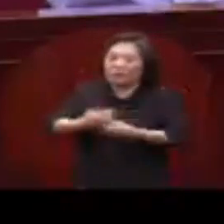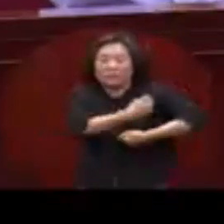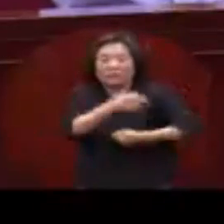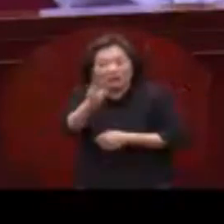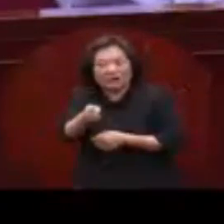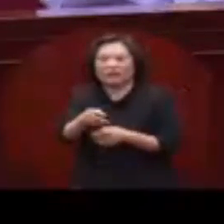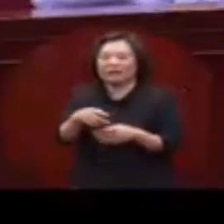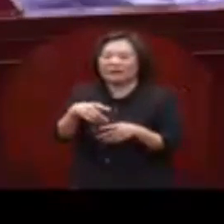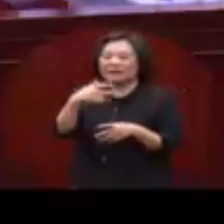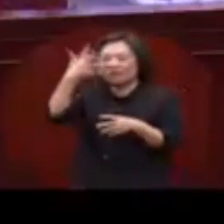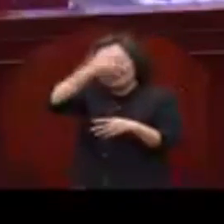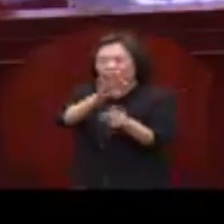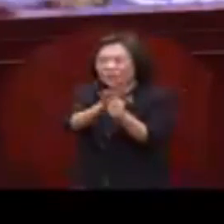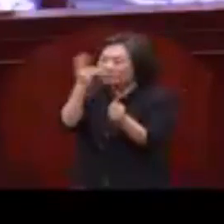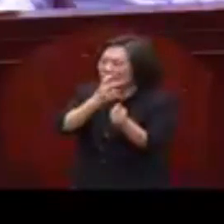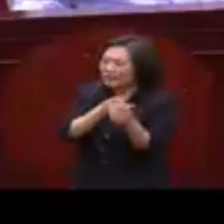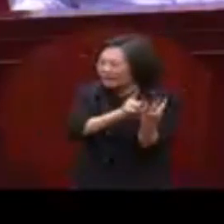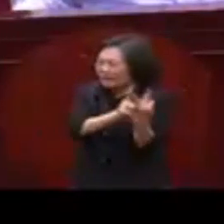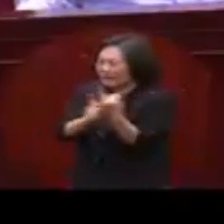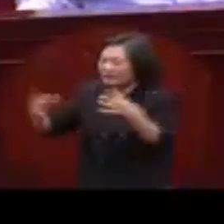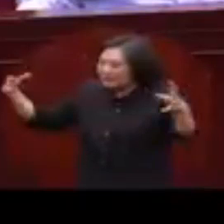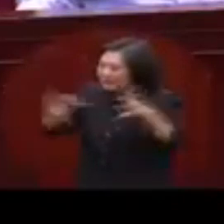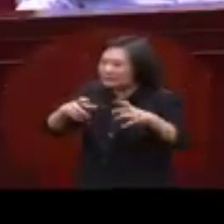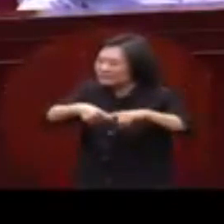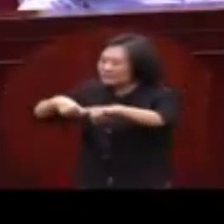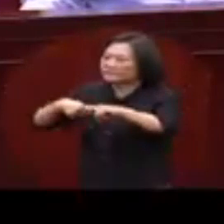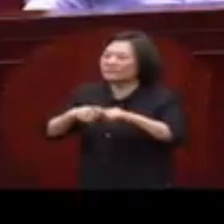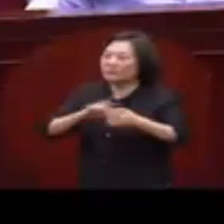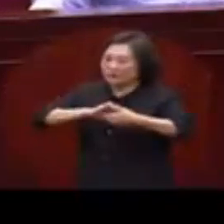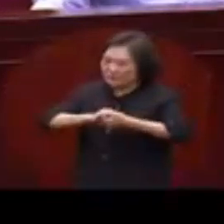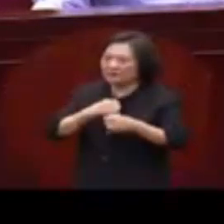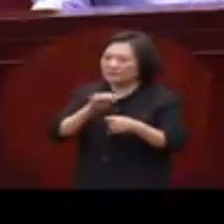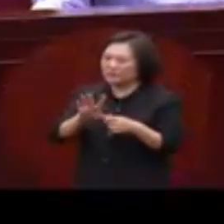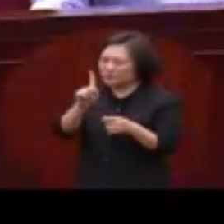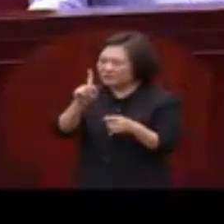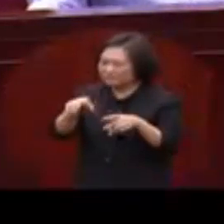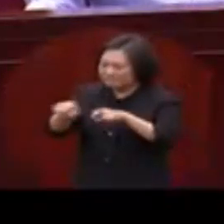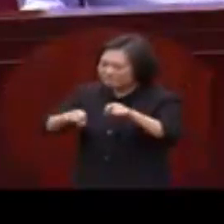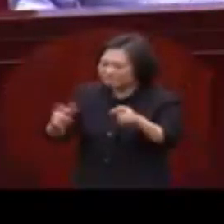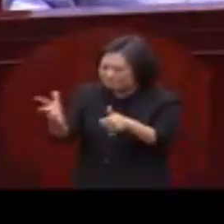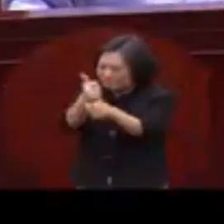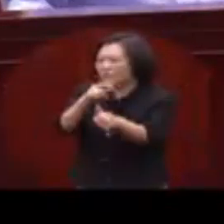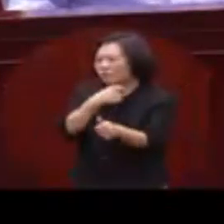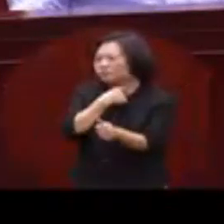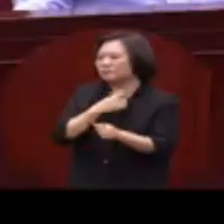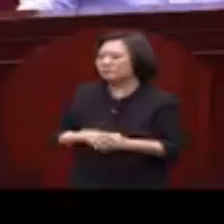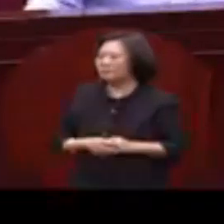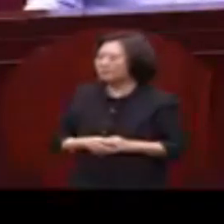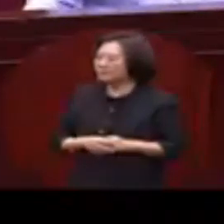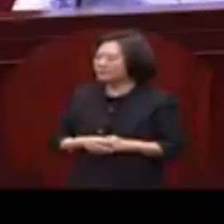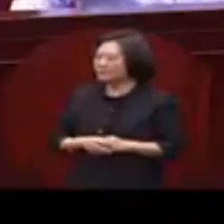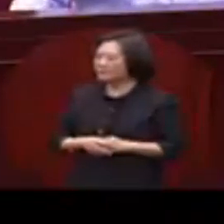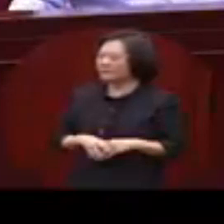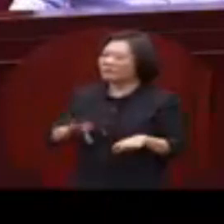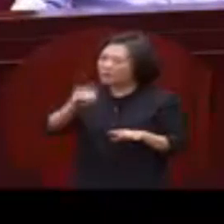照顾中心啦、居民活动的什么整合进去，你知道？我们需要有一个东西，你知道？有一个成功的案例。我们跳就是孟甲学